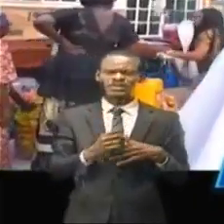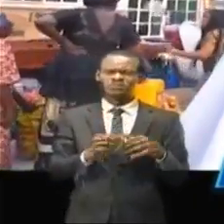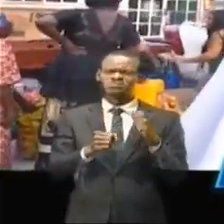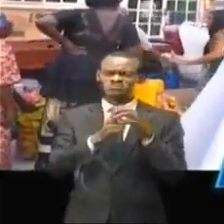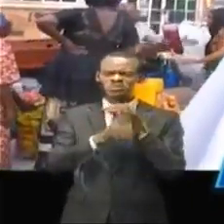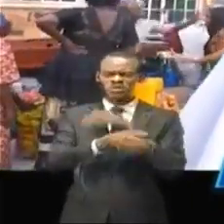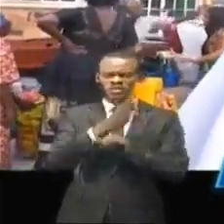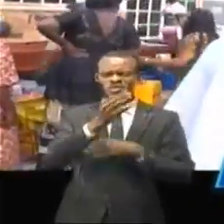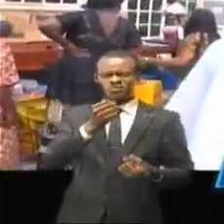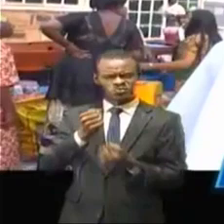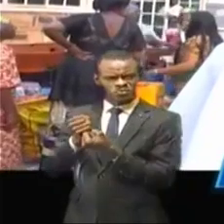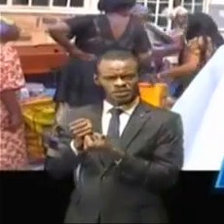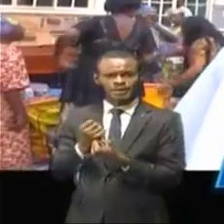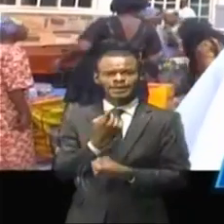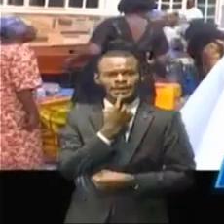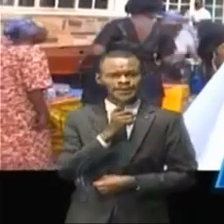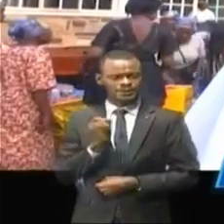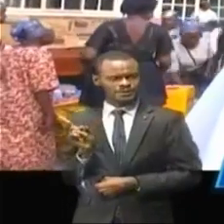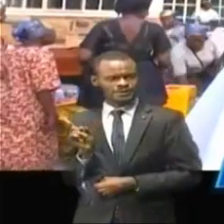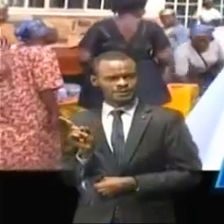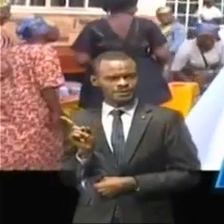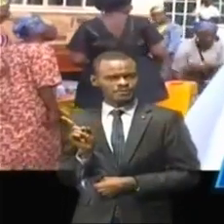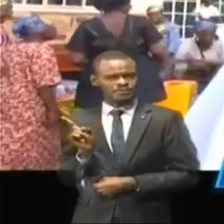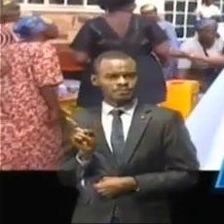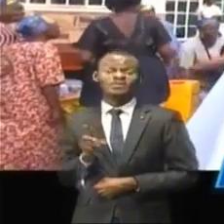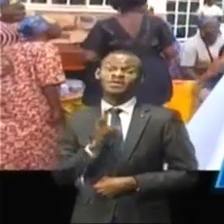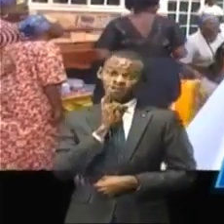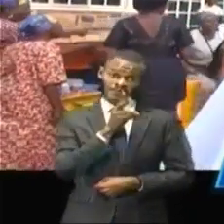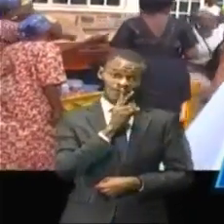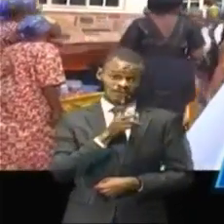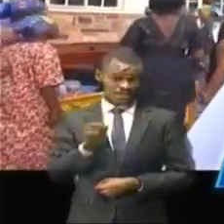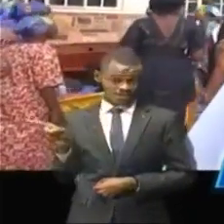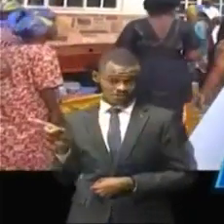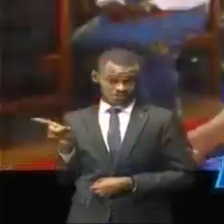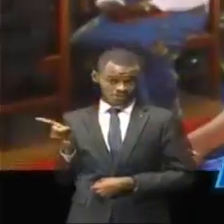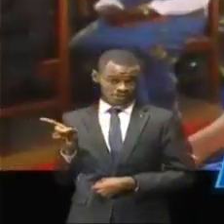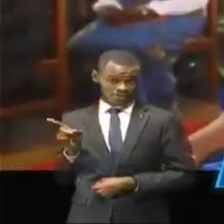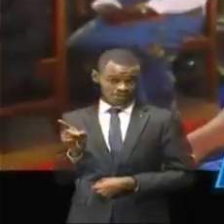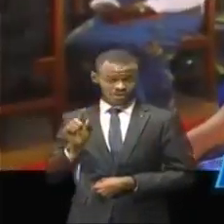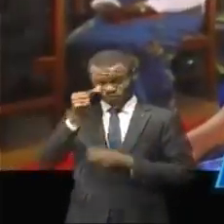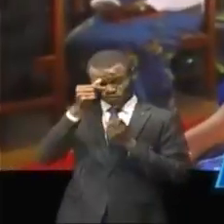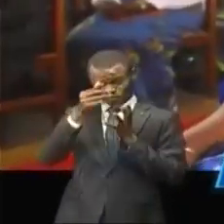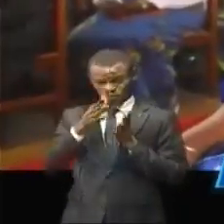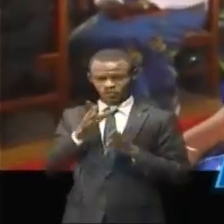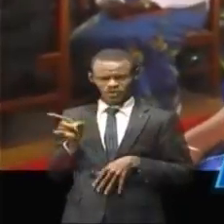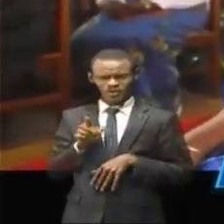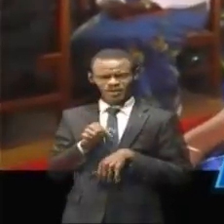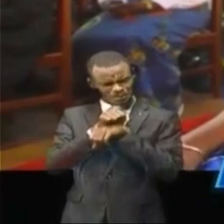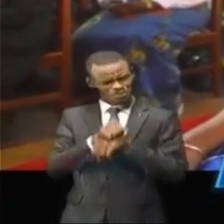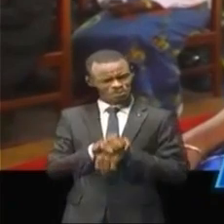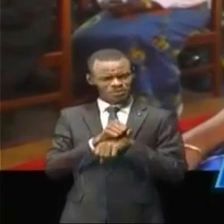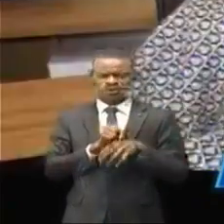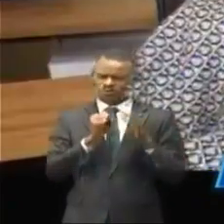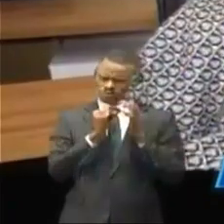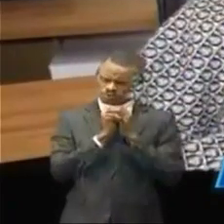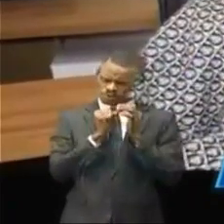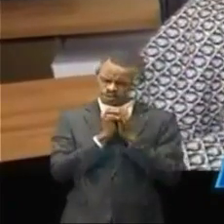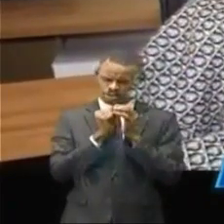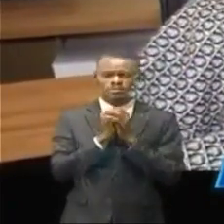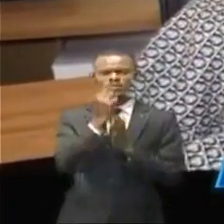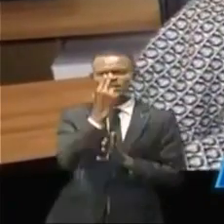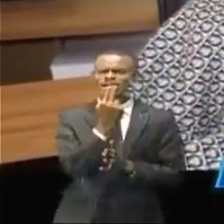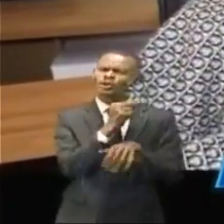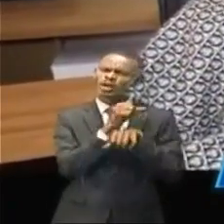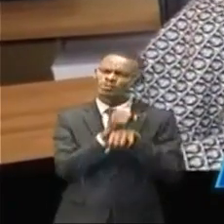fervente catholique, au-delà de ses responsabilités, voilà. Elle est venue passer d'abord l'avant-midi à la messe et tout l'après-midi,